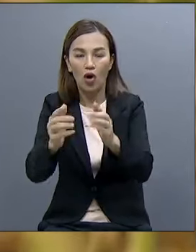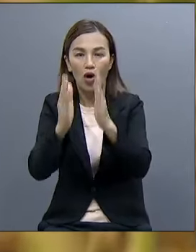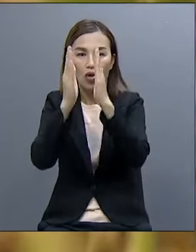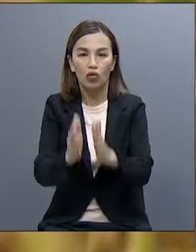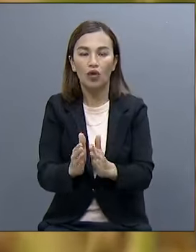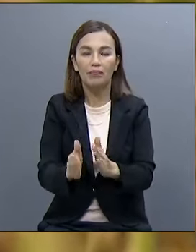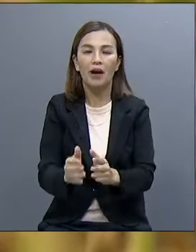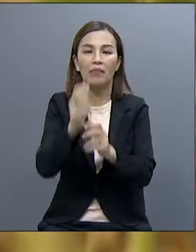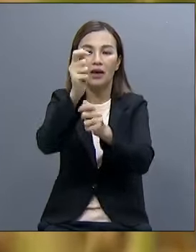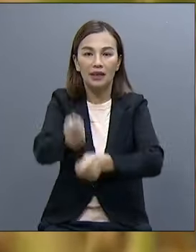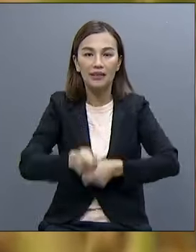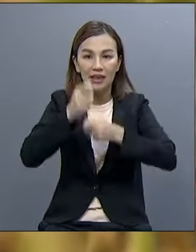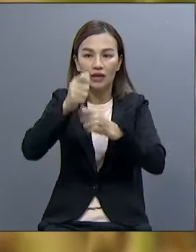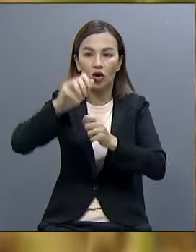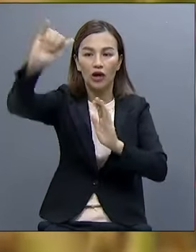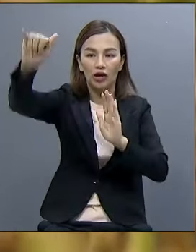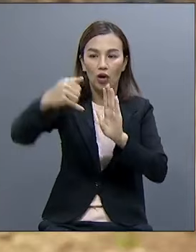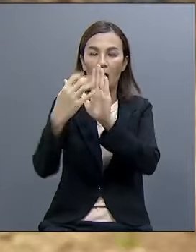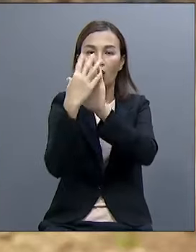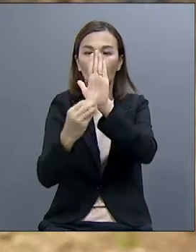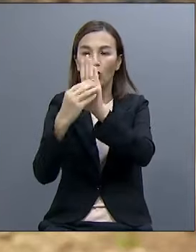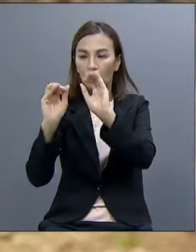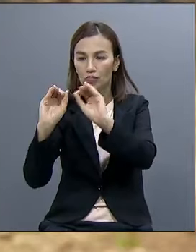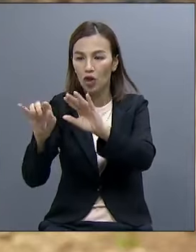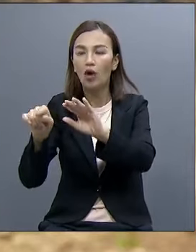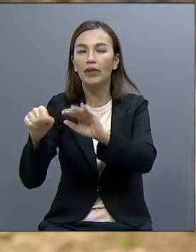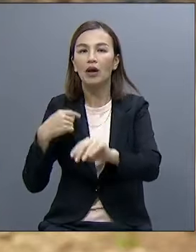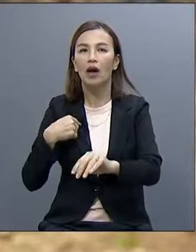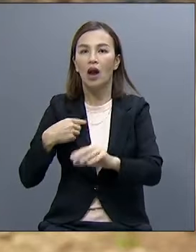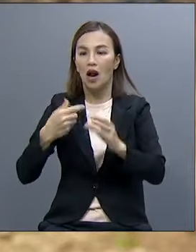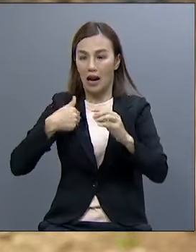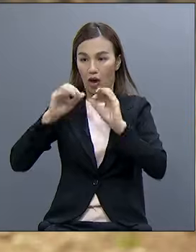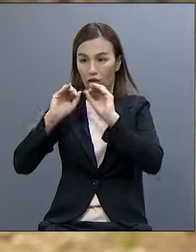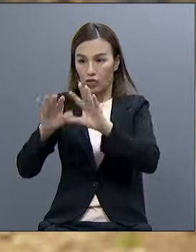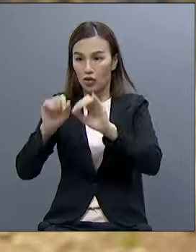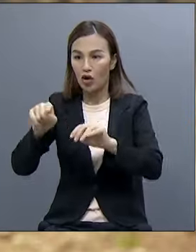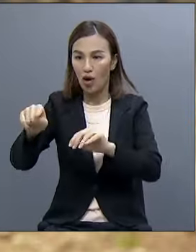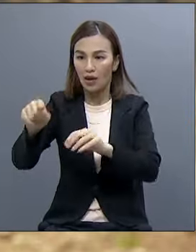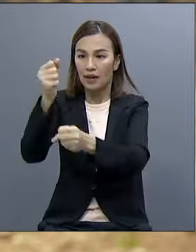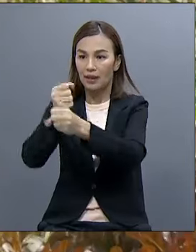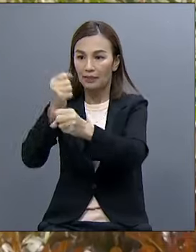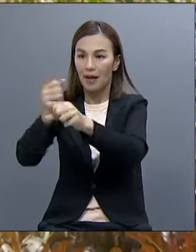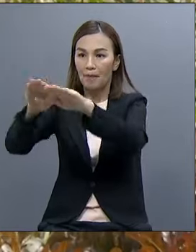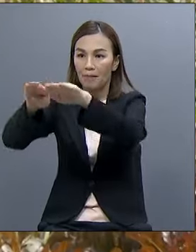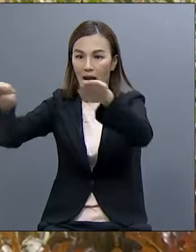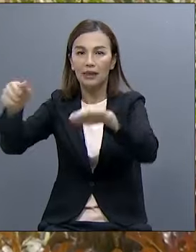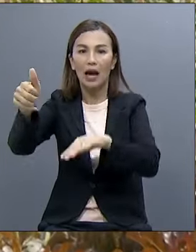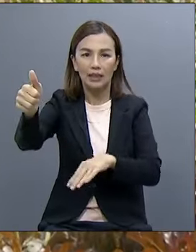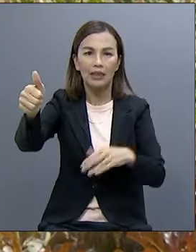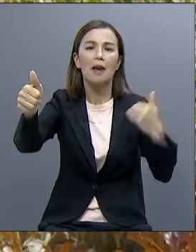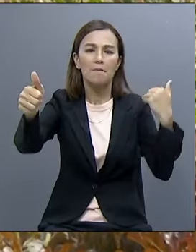รมกับเราบางคนที่มาอบรมกับเราจนไปทำแล้วได้มาตรฐานไปแล้วก็มี